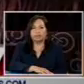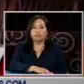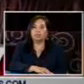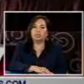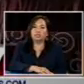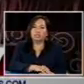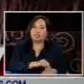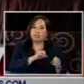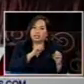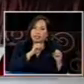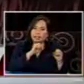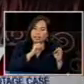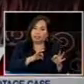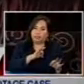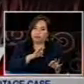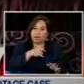nag-imbento ng intelligence report,